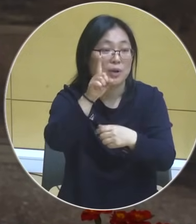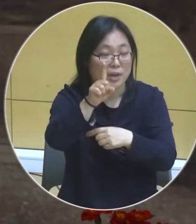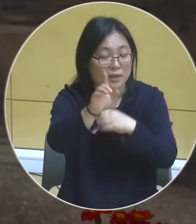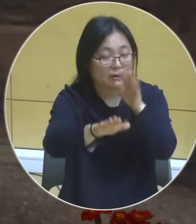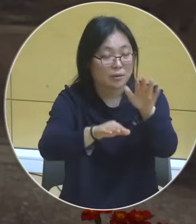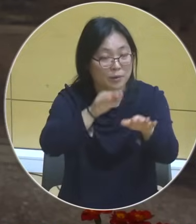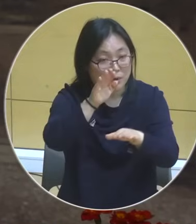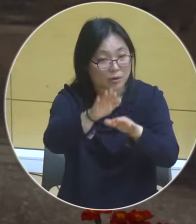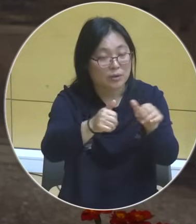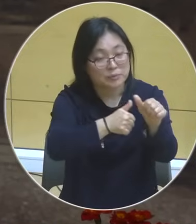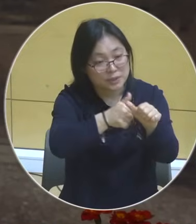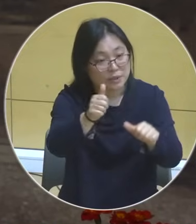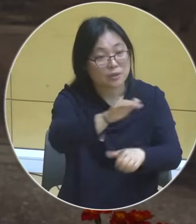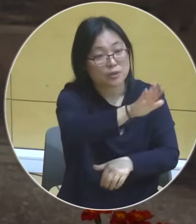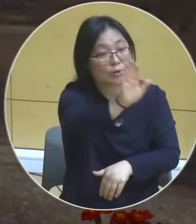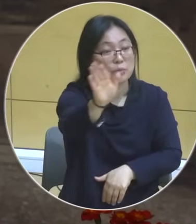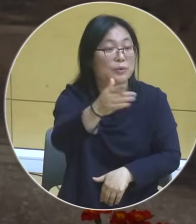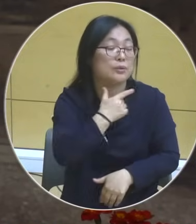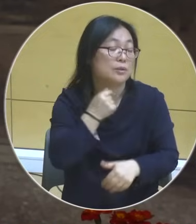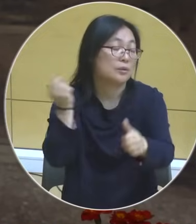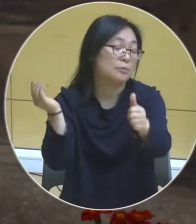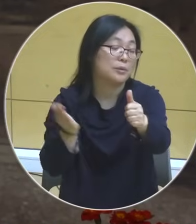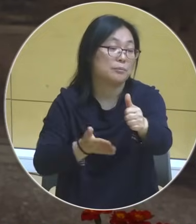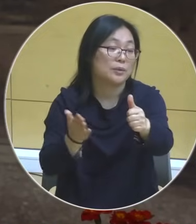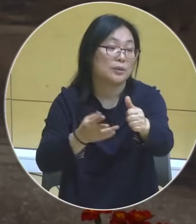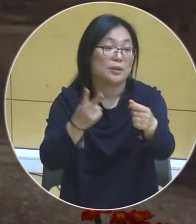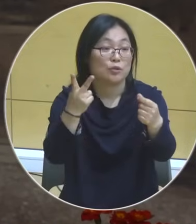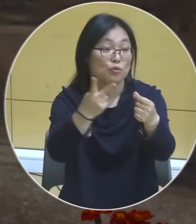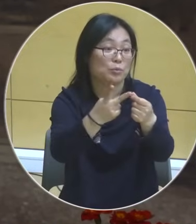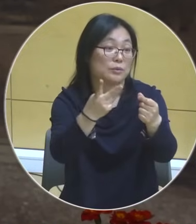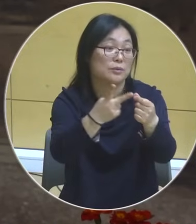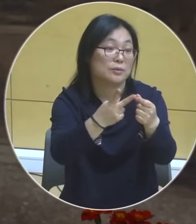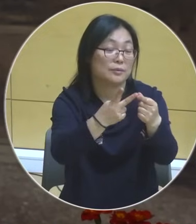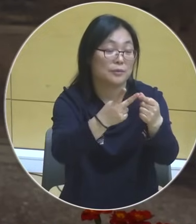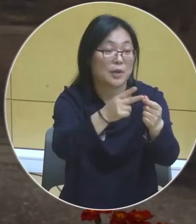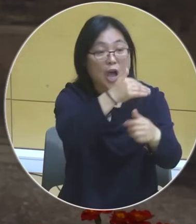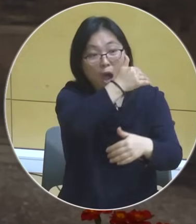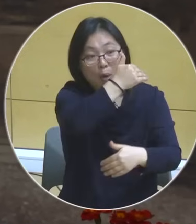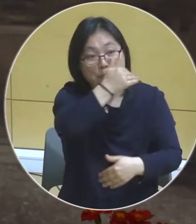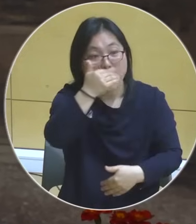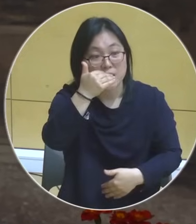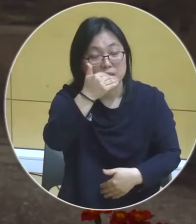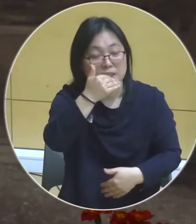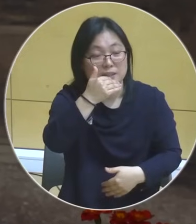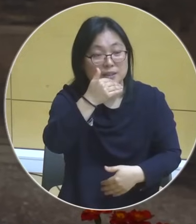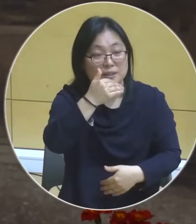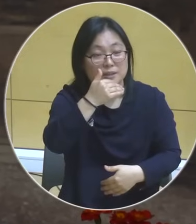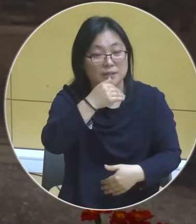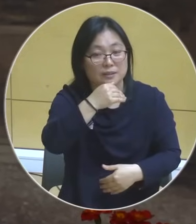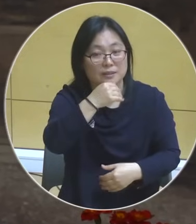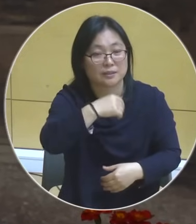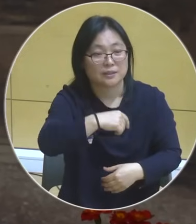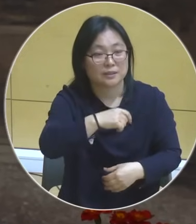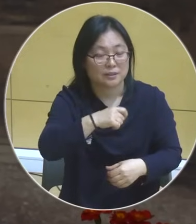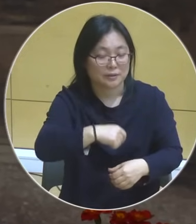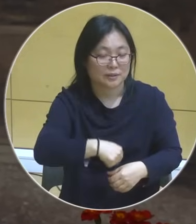승리해 나가는 저와 여러분 되기를 바랍니다. 두 번째는 바른 정체성을 깨닫는